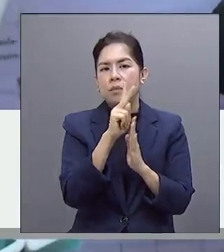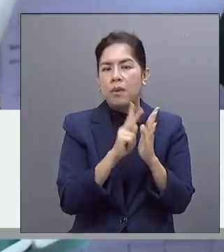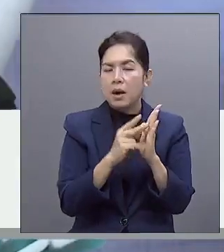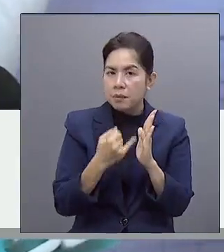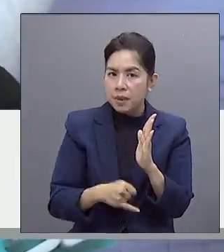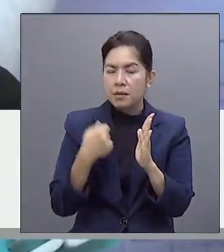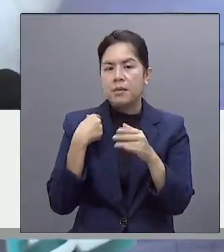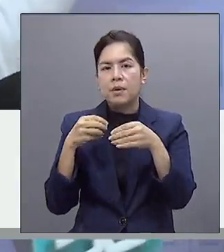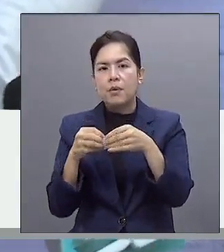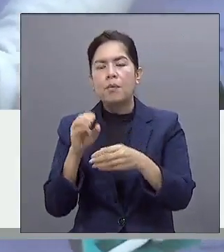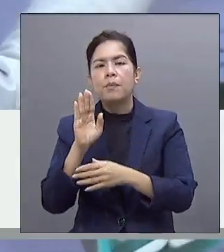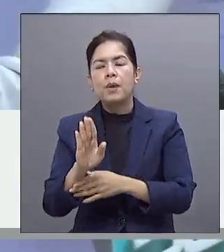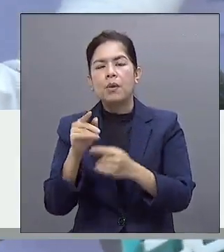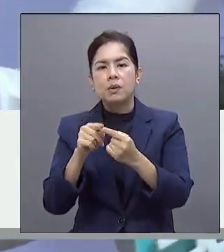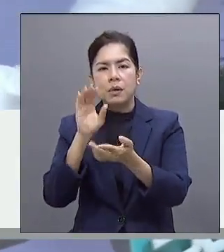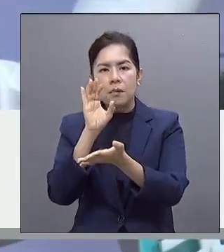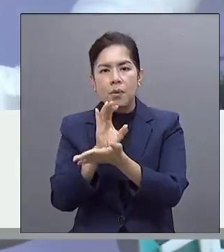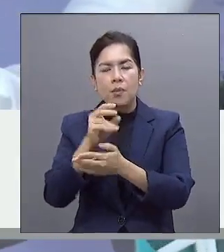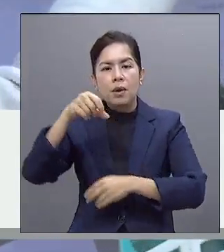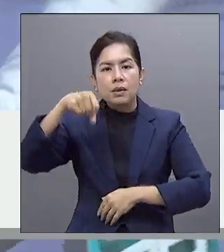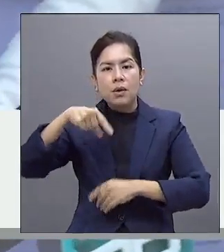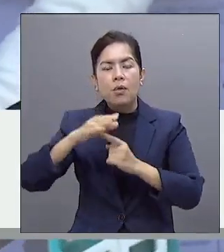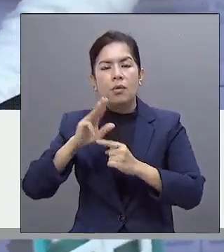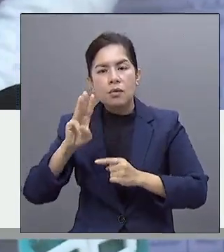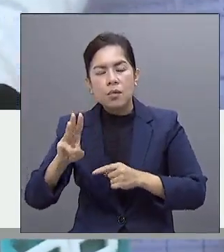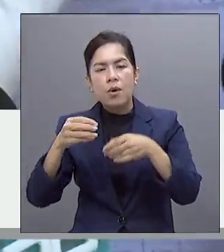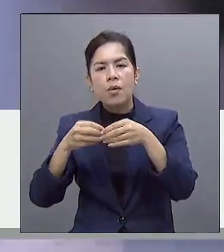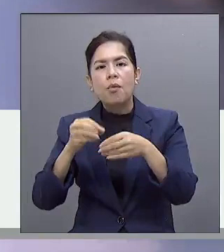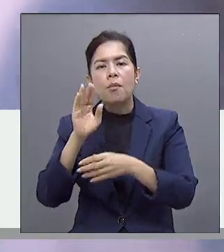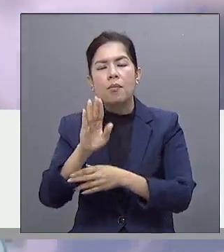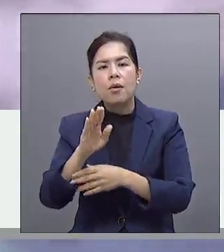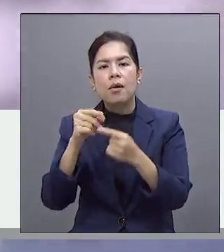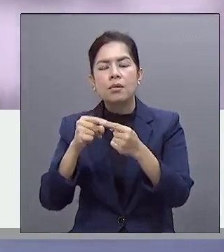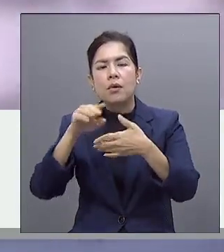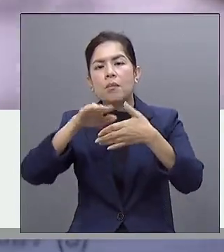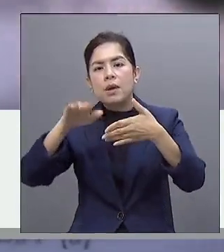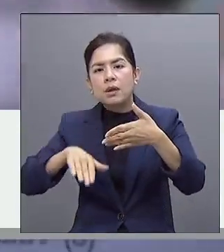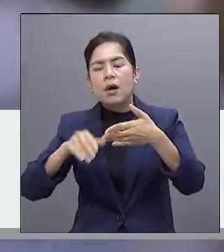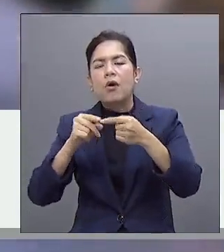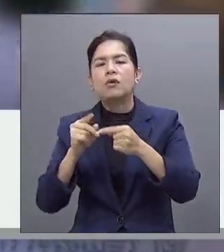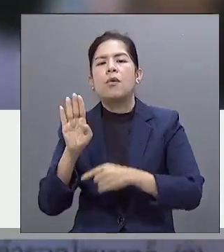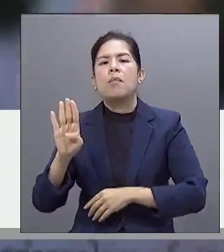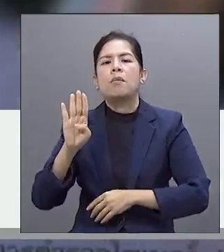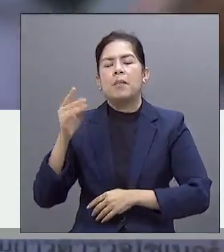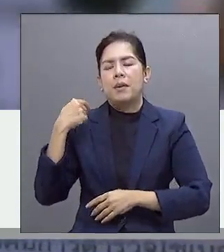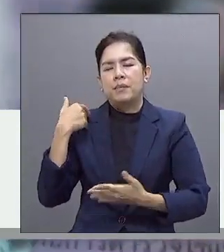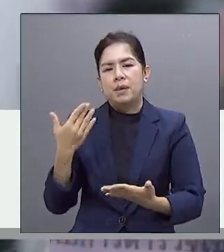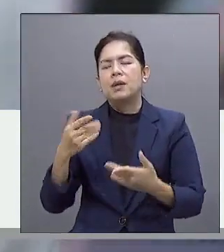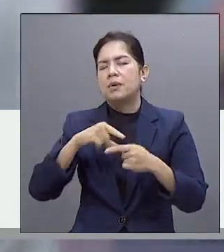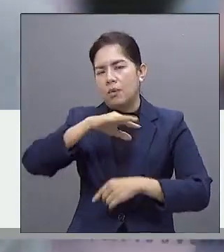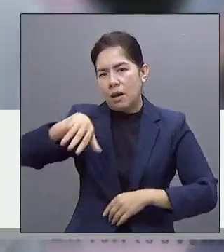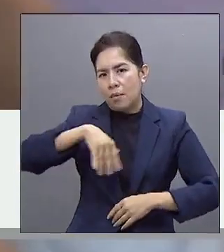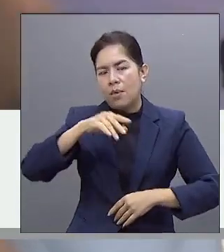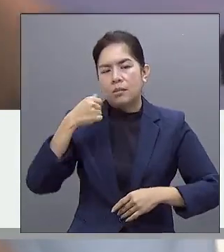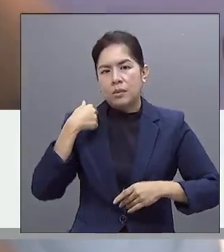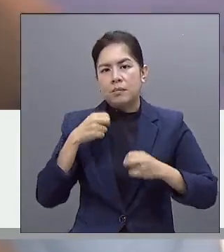พี่น้องตระกูลบอทำให้ตำรวจสอบสวนกลางดำเนินคดีกับกลุ่มนี้ไม่ได้เพราะอาจจะกระทบกับ